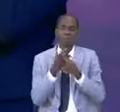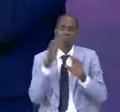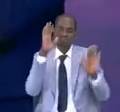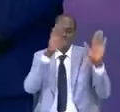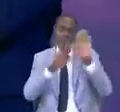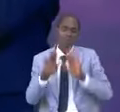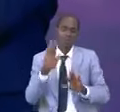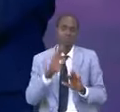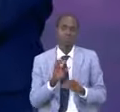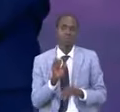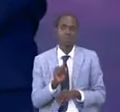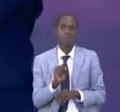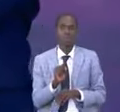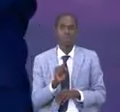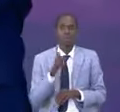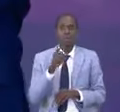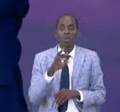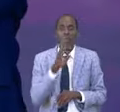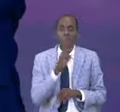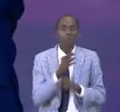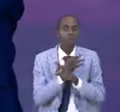vous êtes libérés des